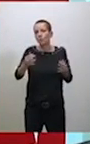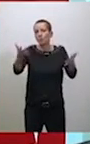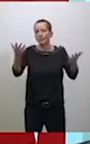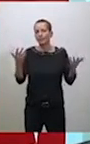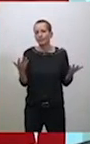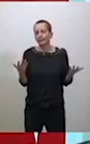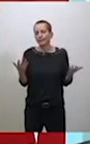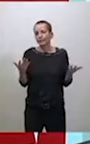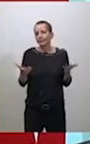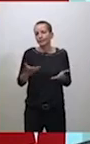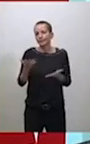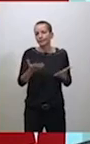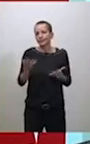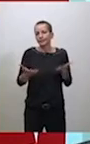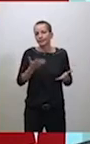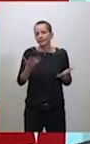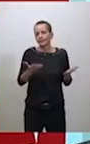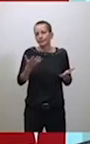et